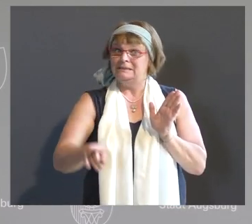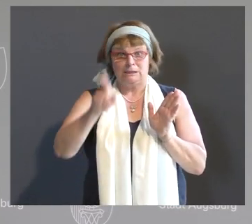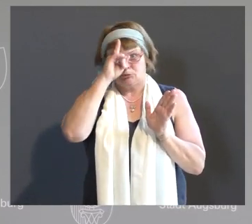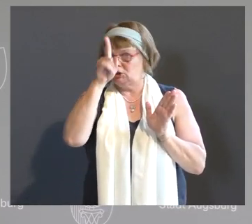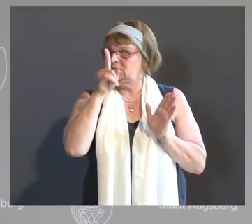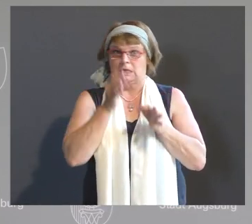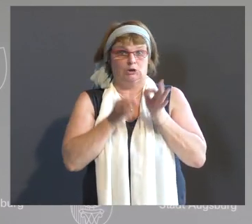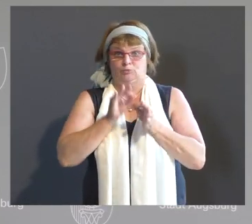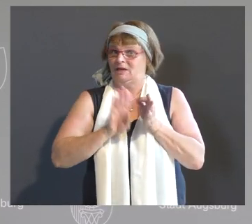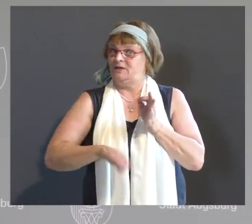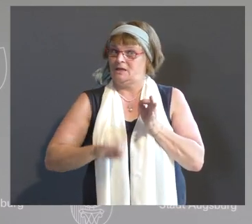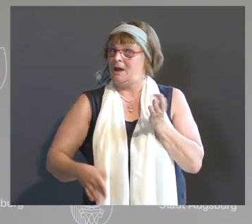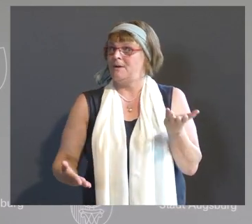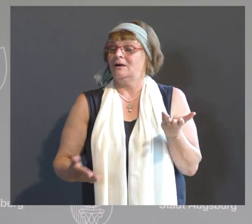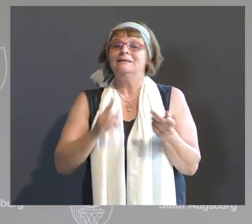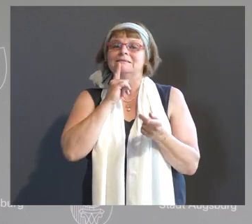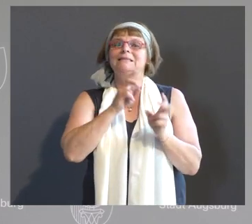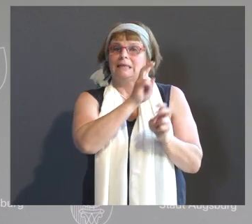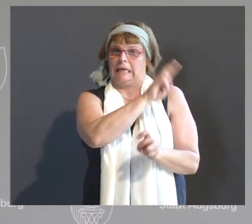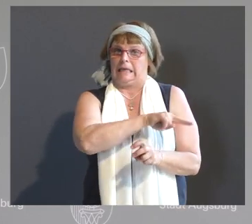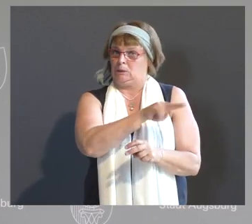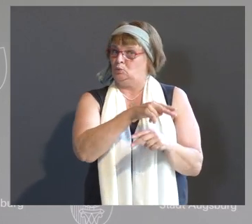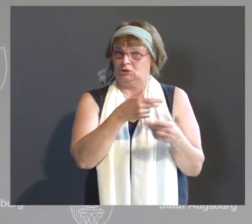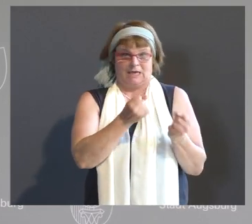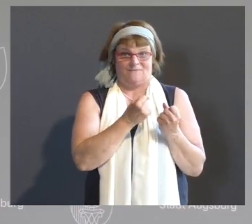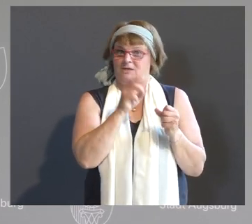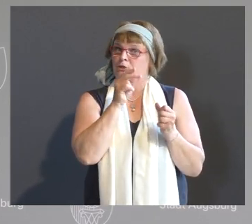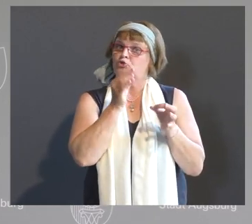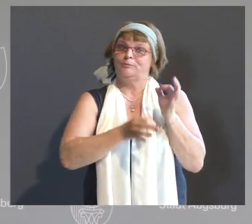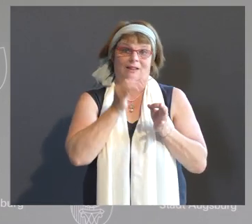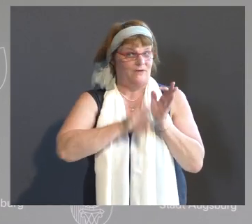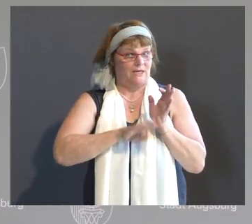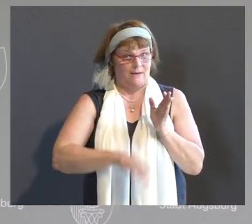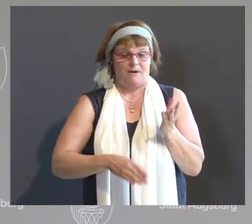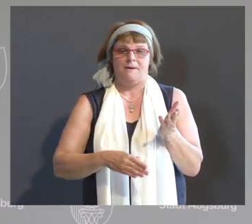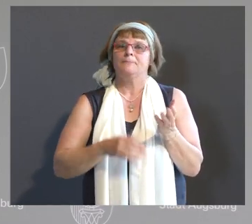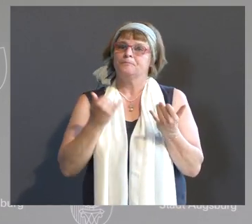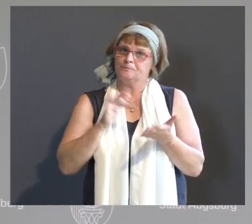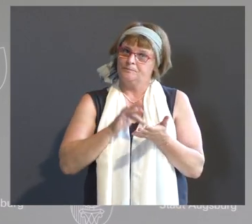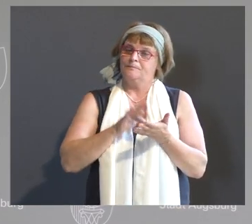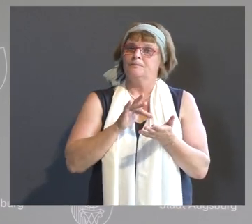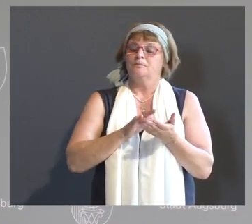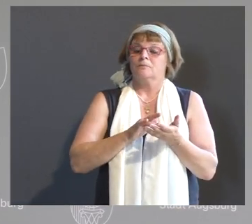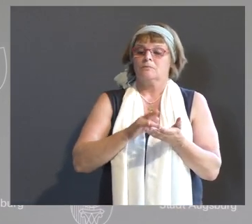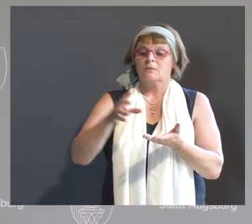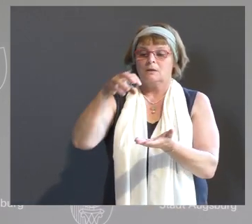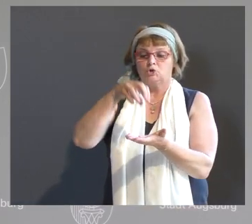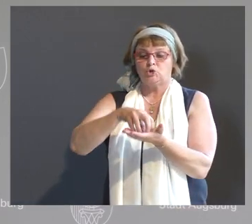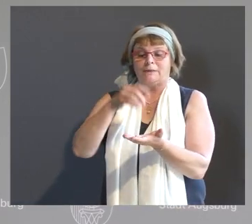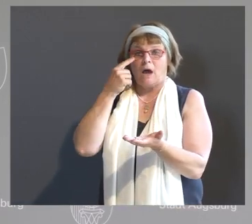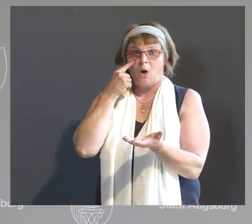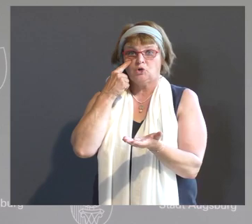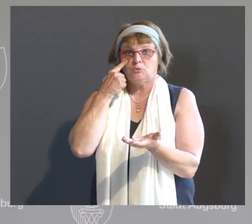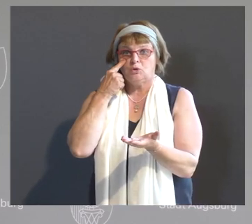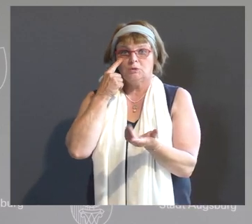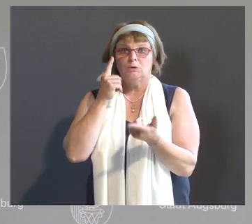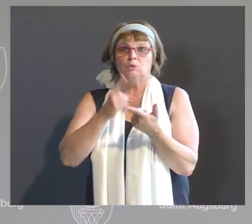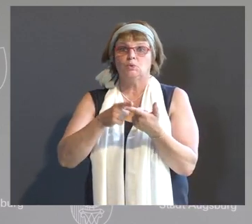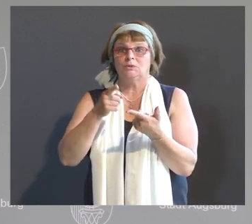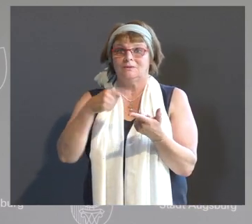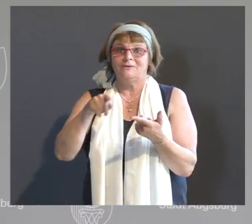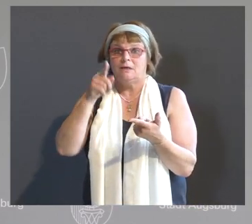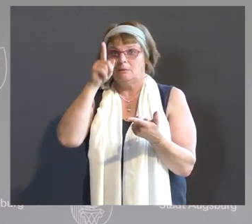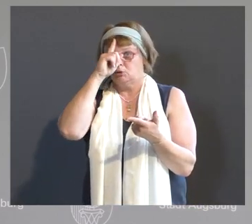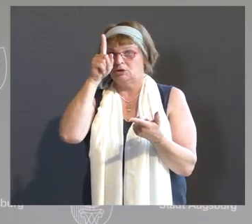leider erforderlich, diese Freiheiten auch zulasten friedlich Feiernder einzuschränken. Die Stadt und wir als Polizei, wir bedauern